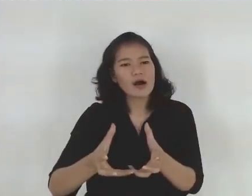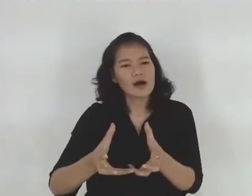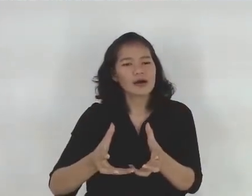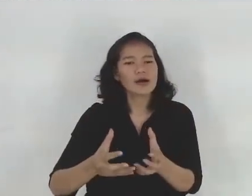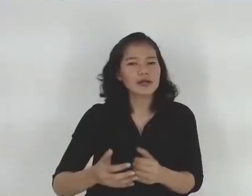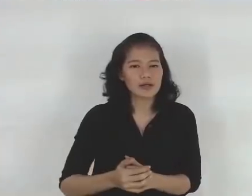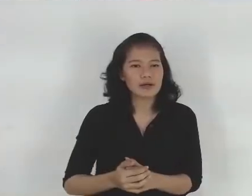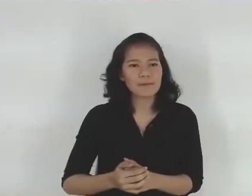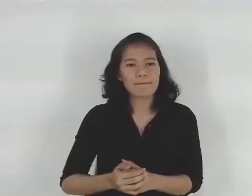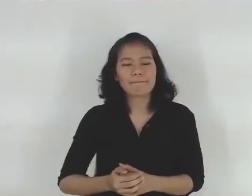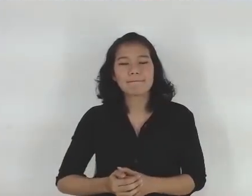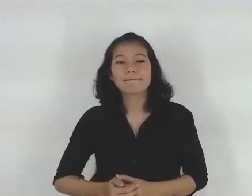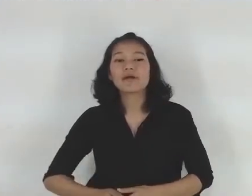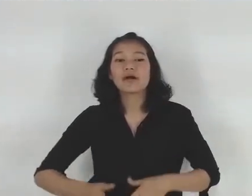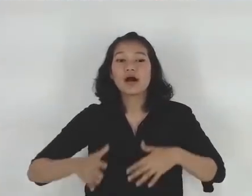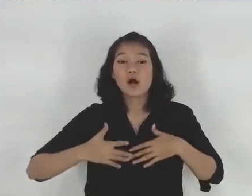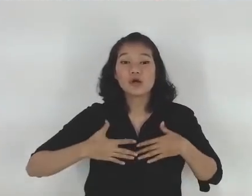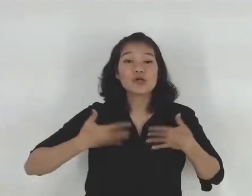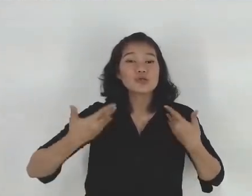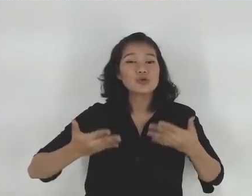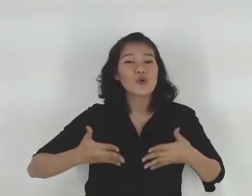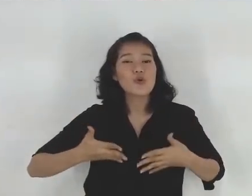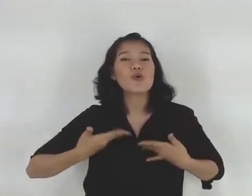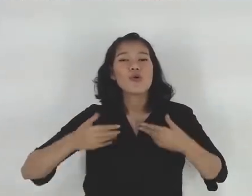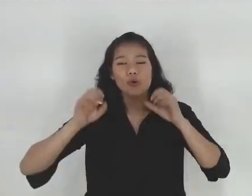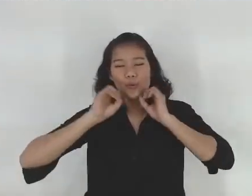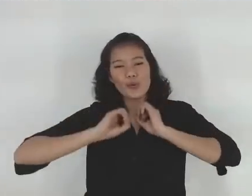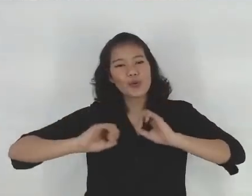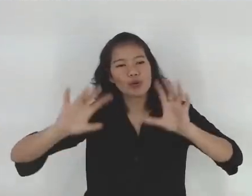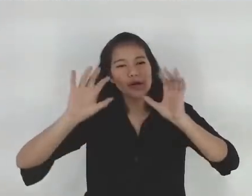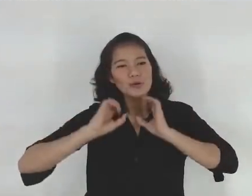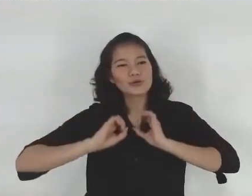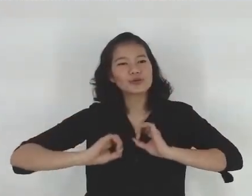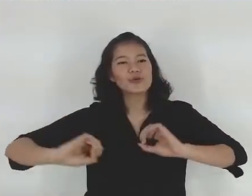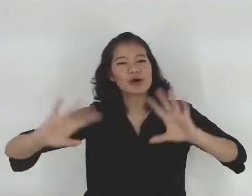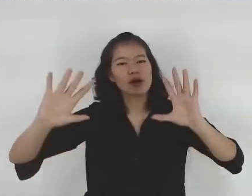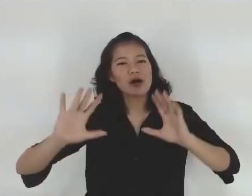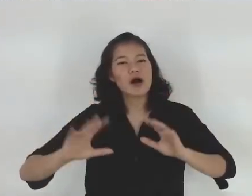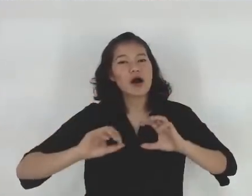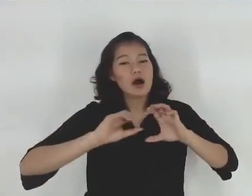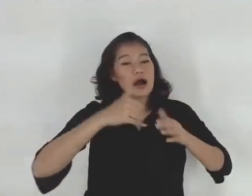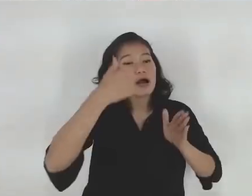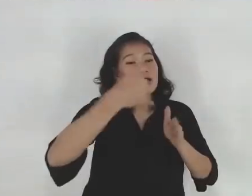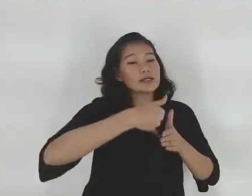Coba yuk surat